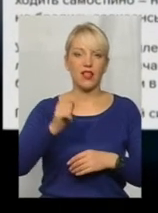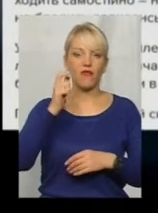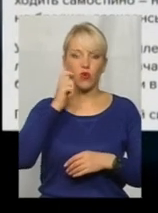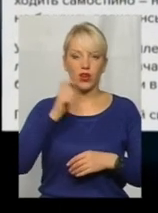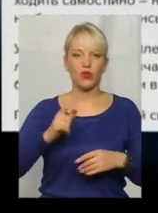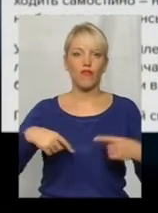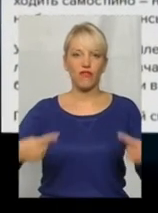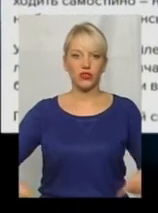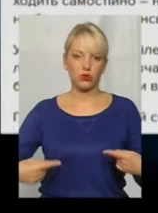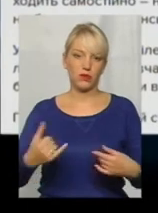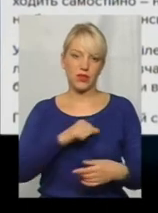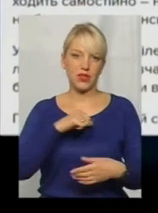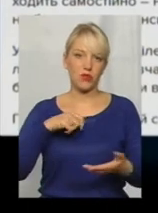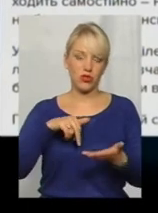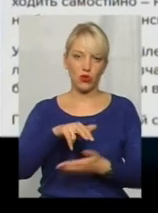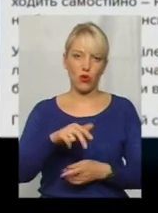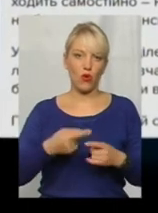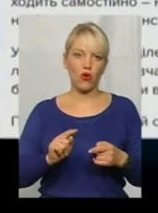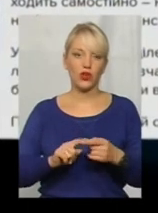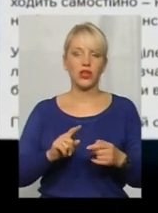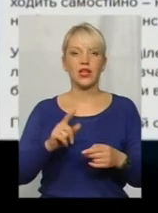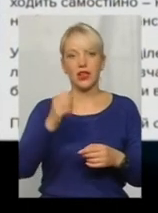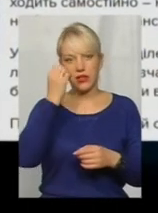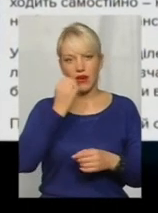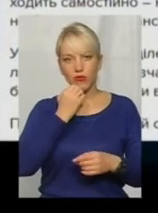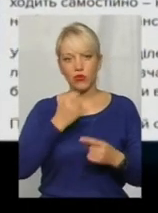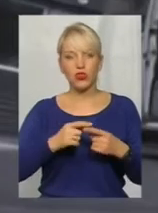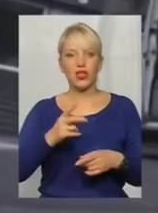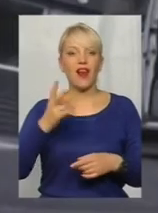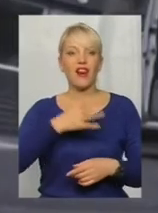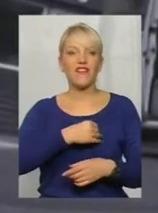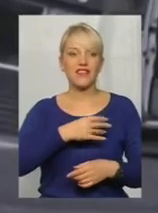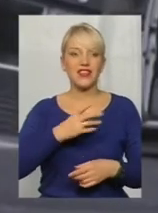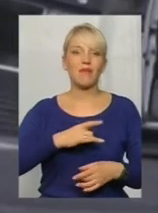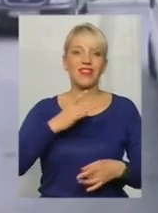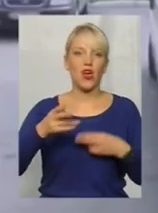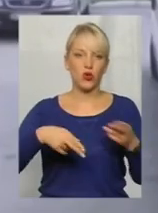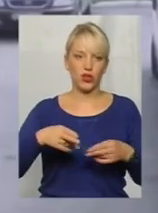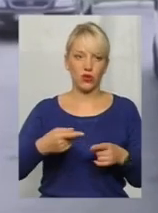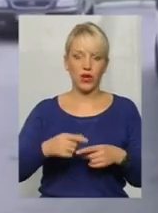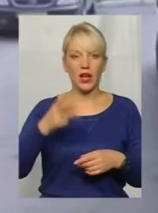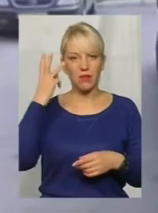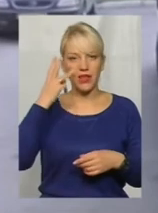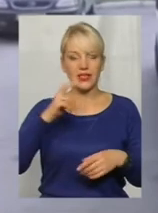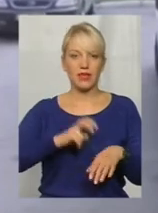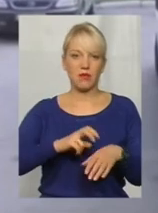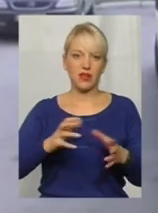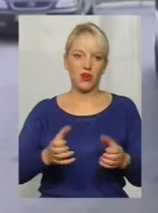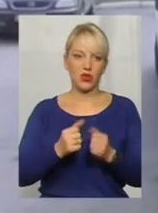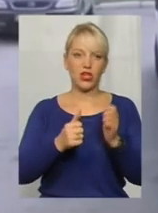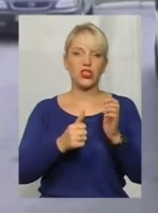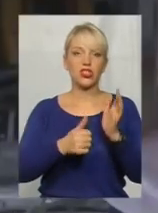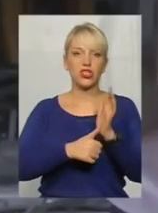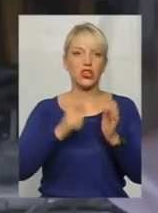вона ходить самостійно. На ноги її поставили львівські нейрохірурги. Хмельницькі медики врятували життя 6-річного хлопчика, який впав